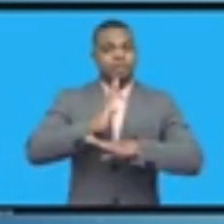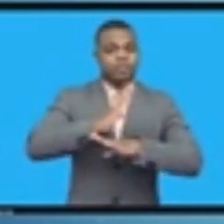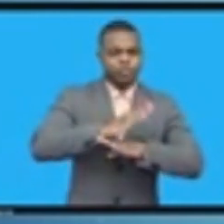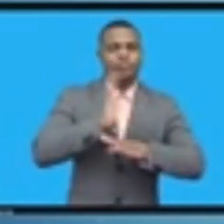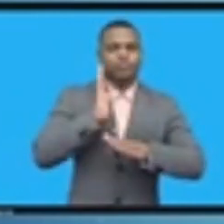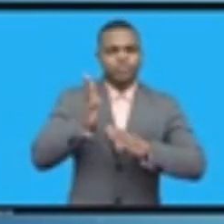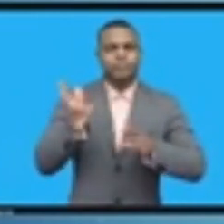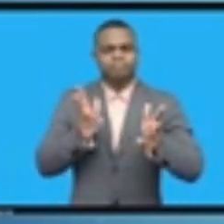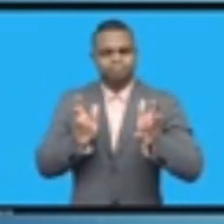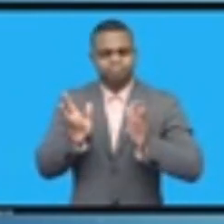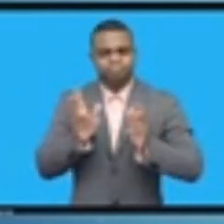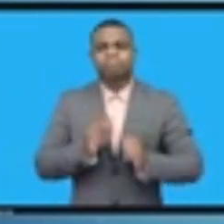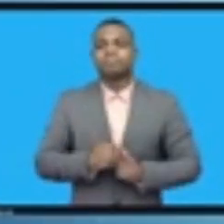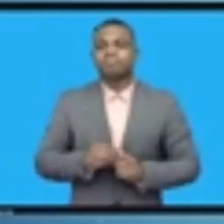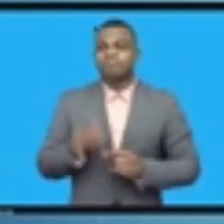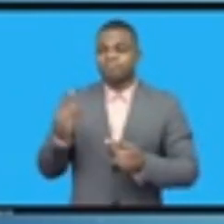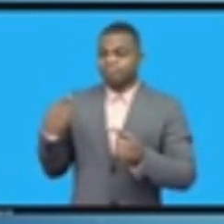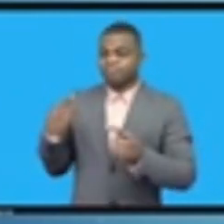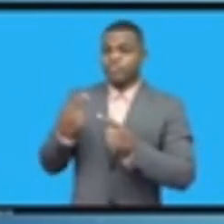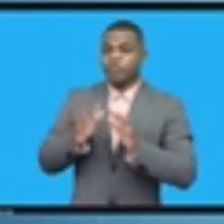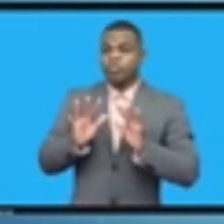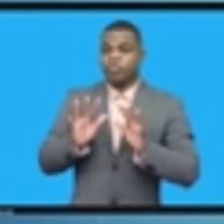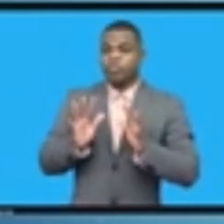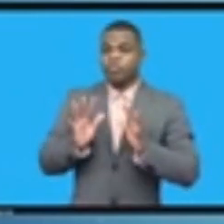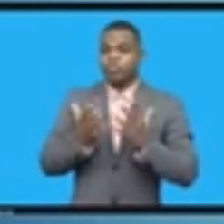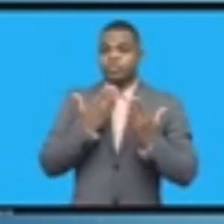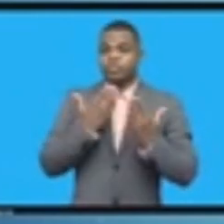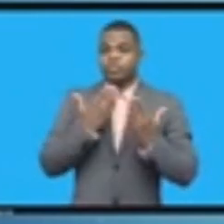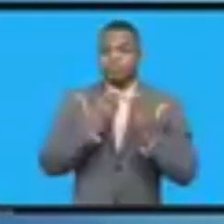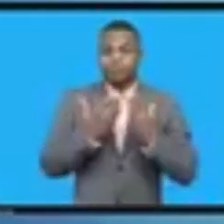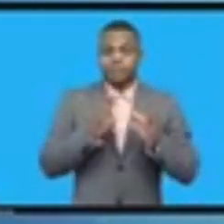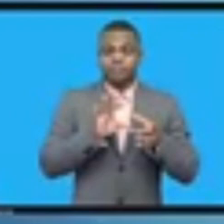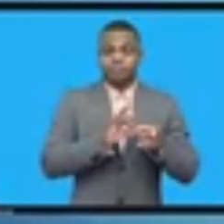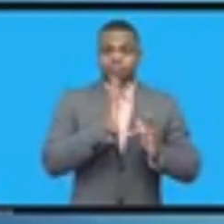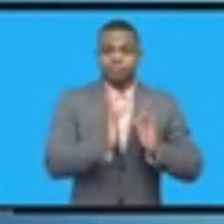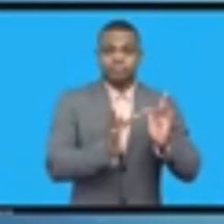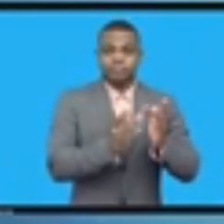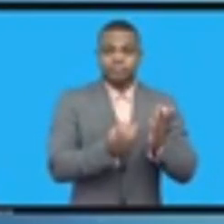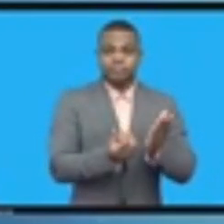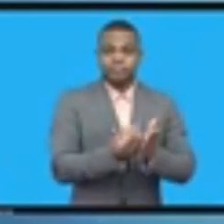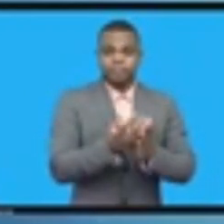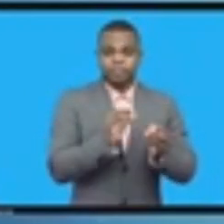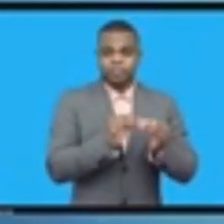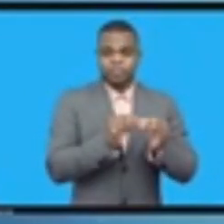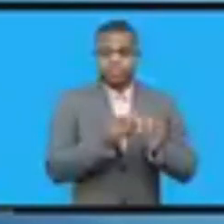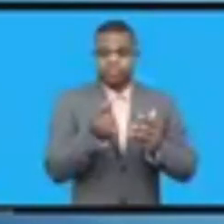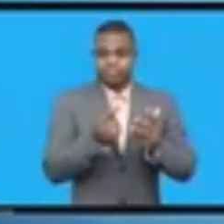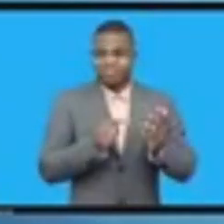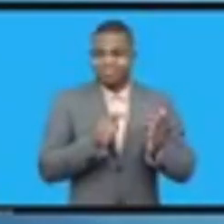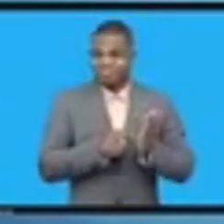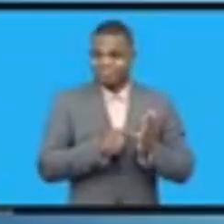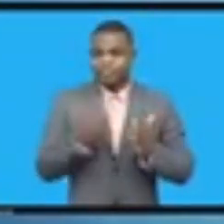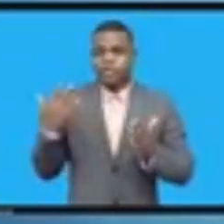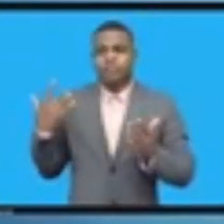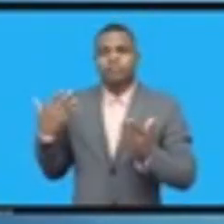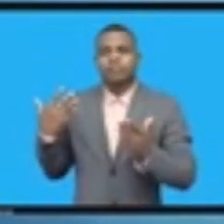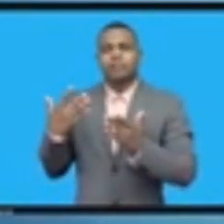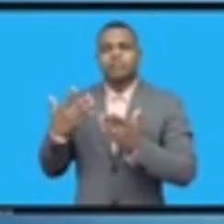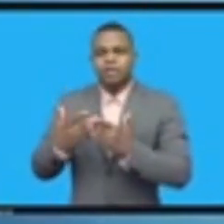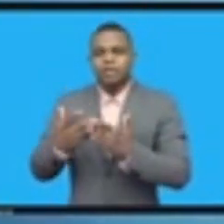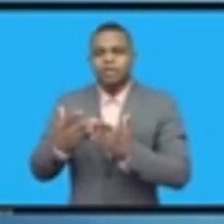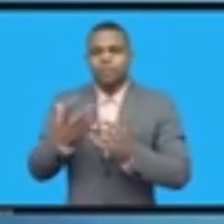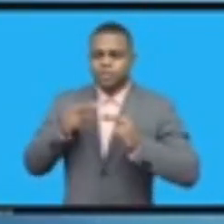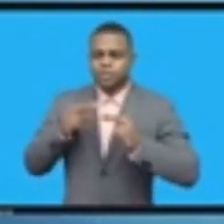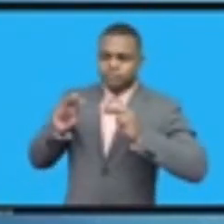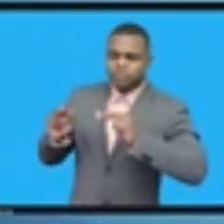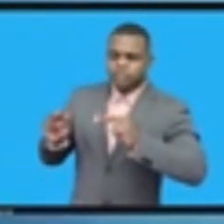社会世界峰会的启动，我们已经共同的看到了互联网的问题以及它